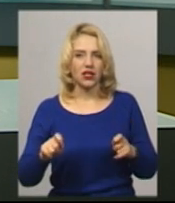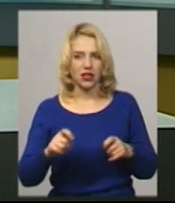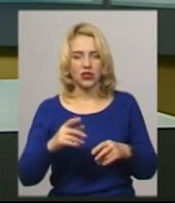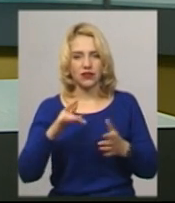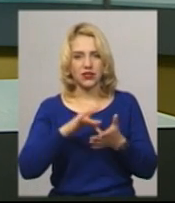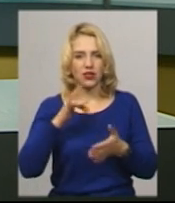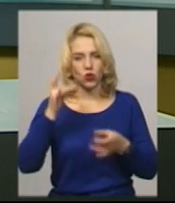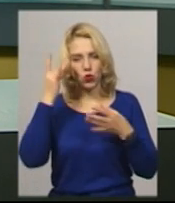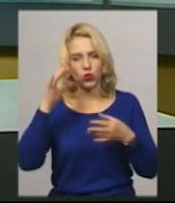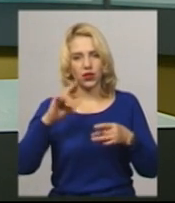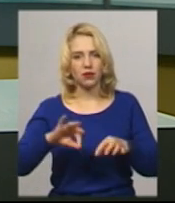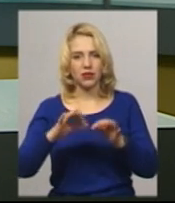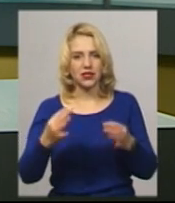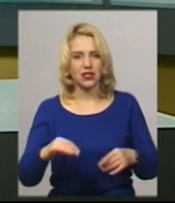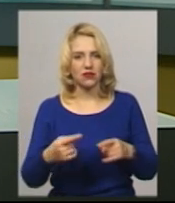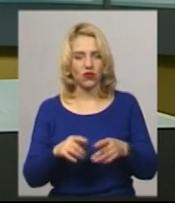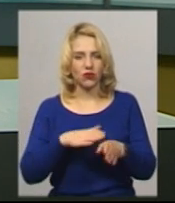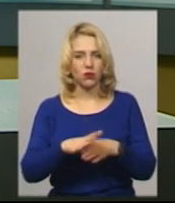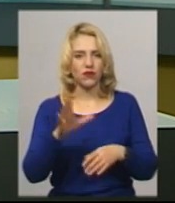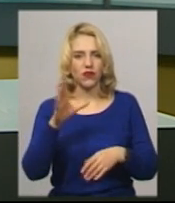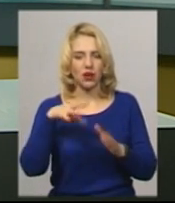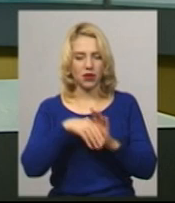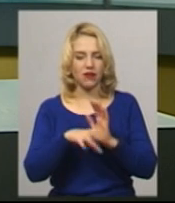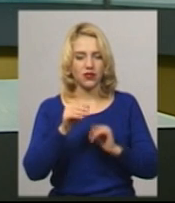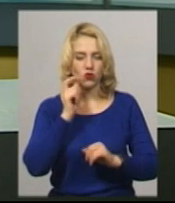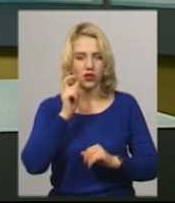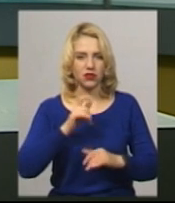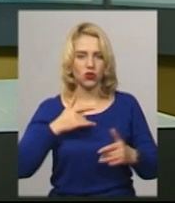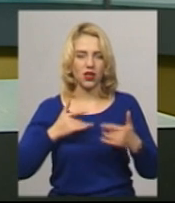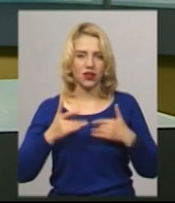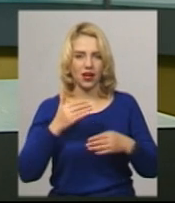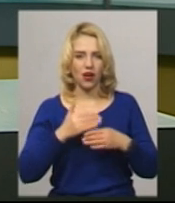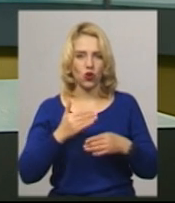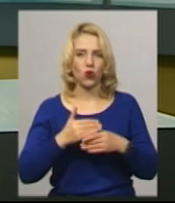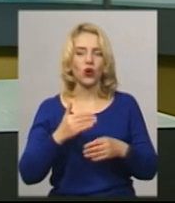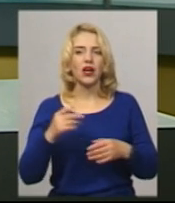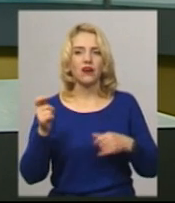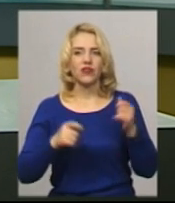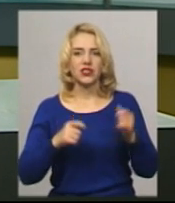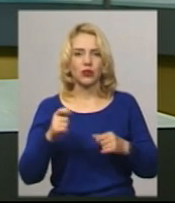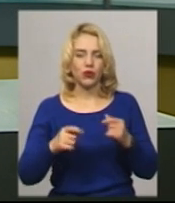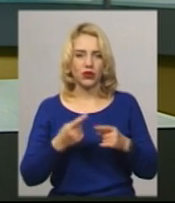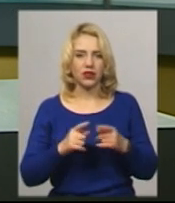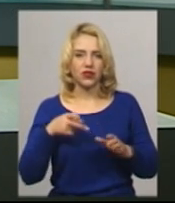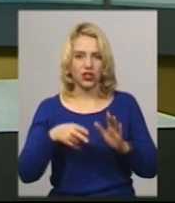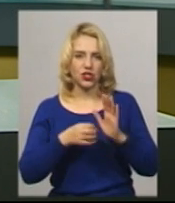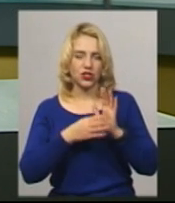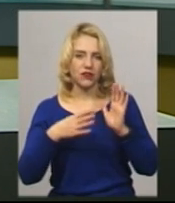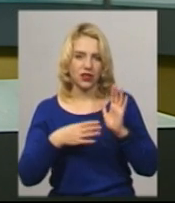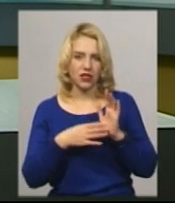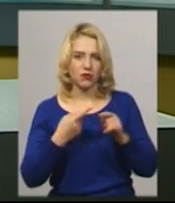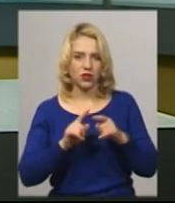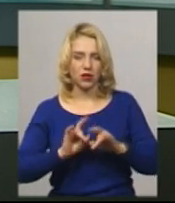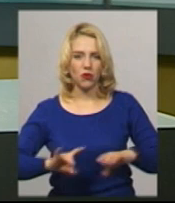та мистецтва. Вона відбувається у рамках всеукраїнського театрального фестивалю «Старіцький Сіатефест-2019». Про